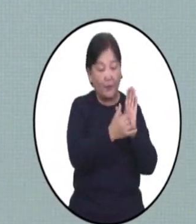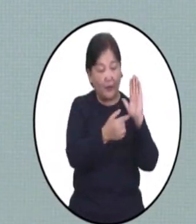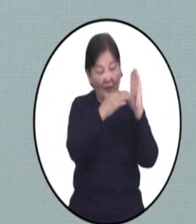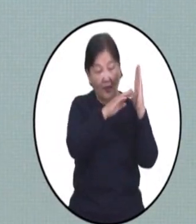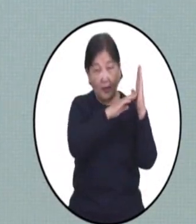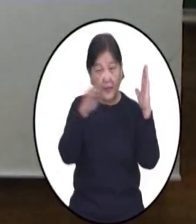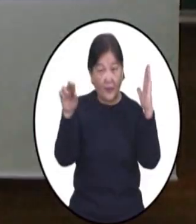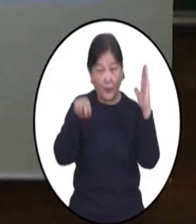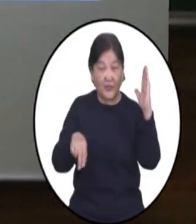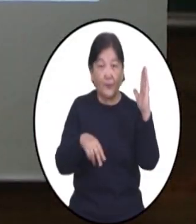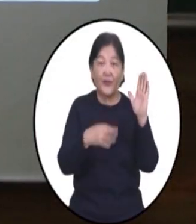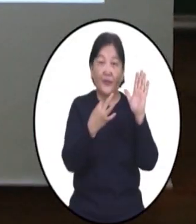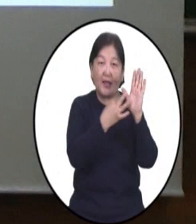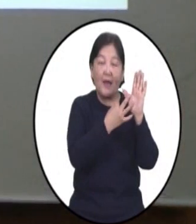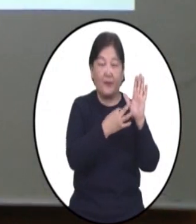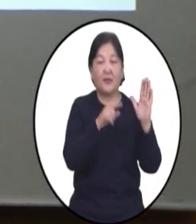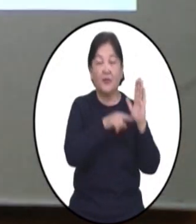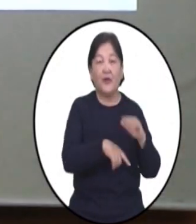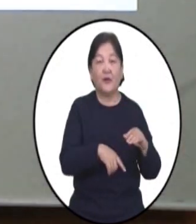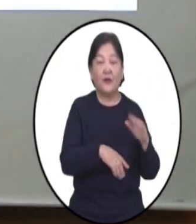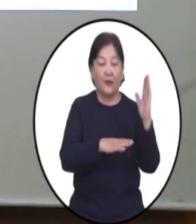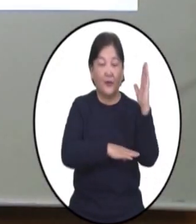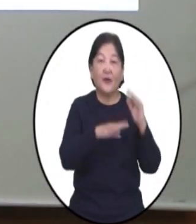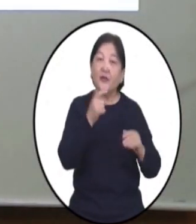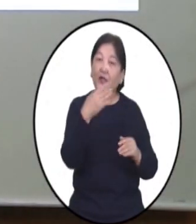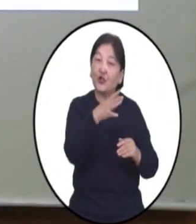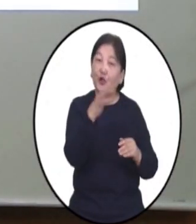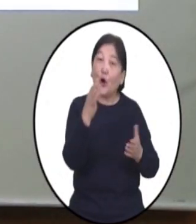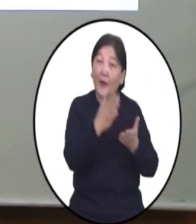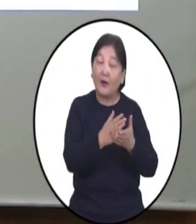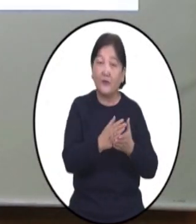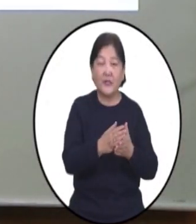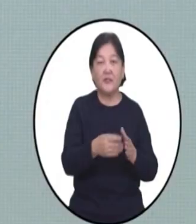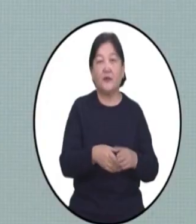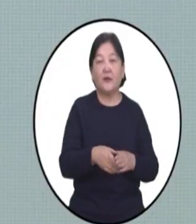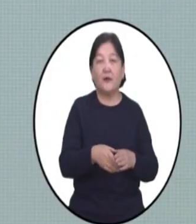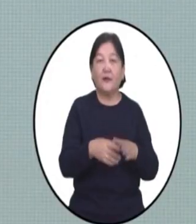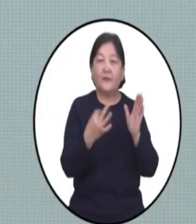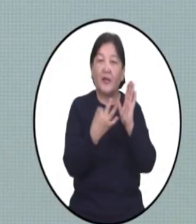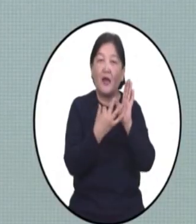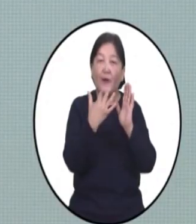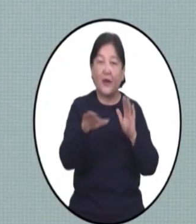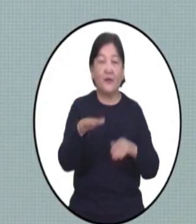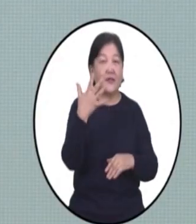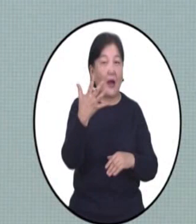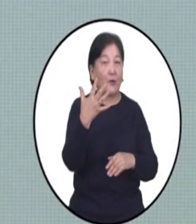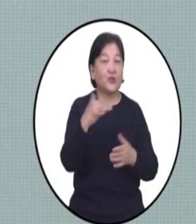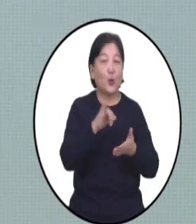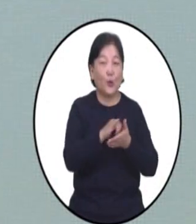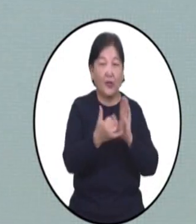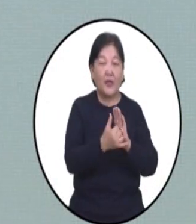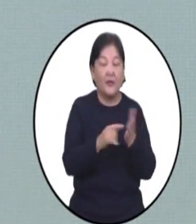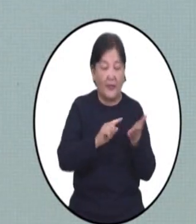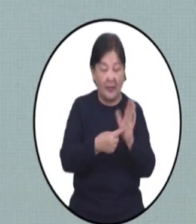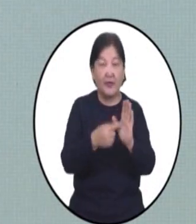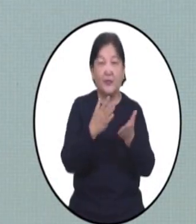9 гэсэн хоёр утга байгаа. Тэгэхээр дунджаар нь тэгш тооны өгөгдөл учраас дунджаар нь ах учраас 8.5 гэдэг утга